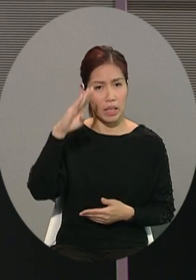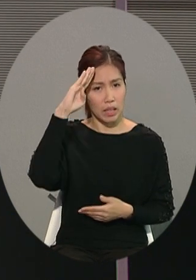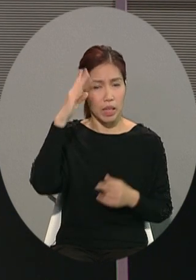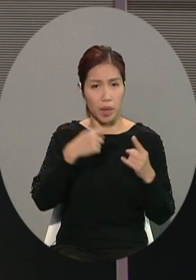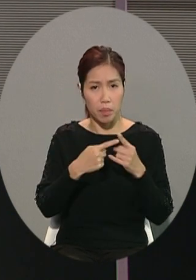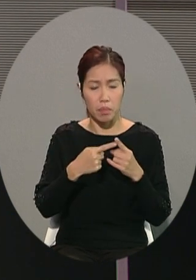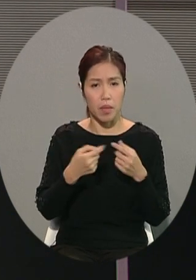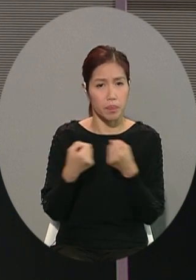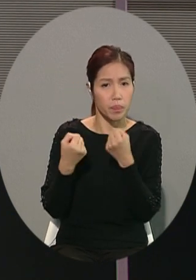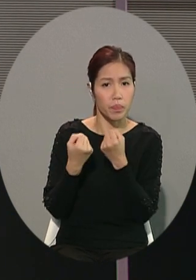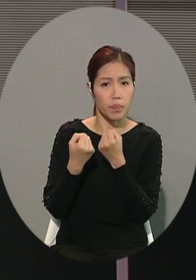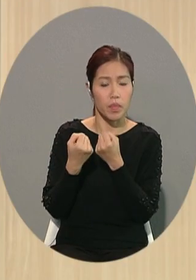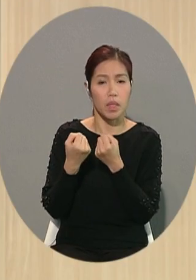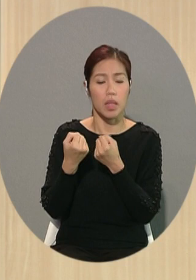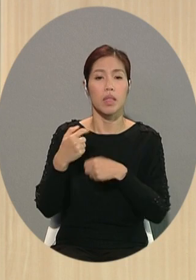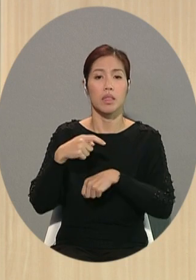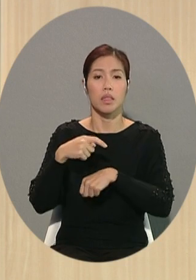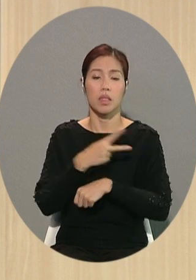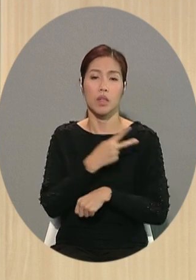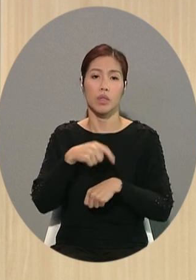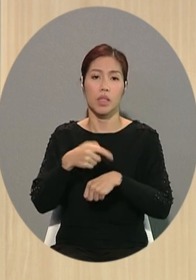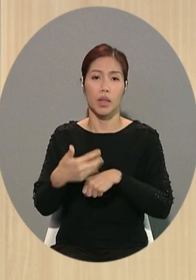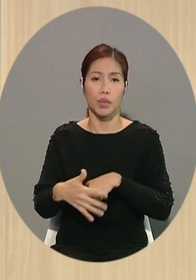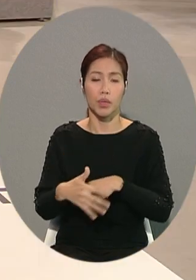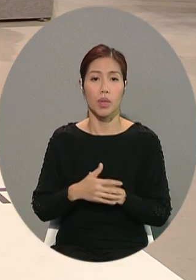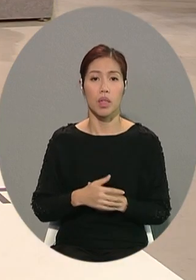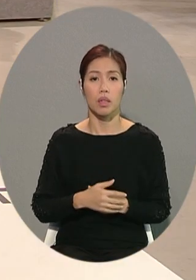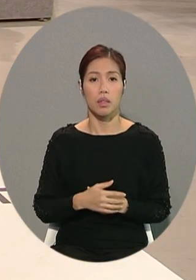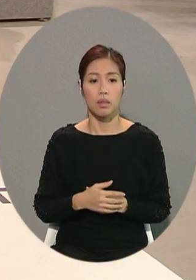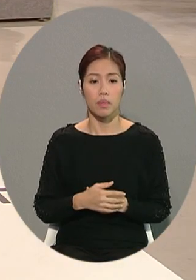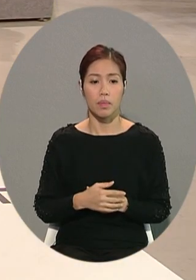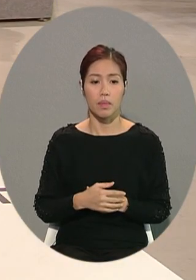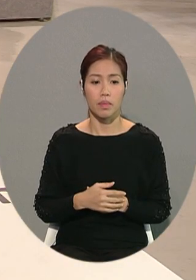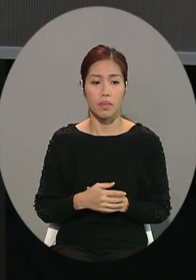咧，其實 二號嘅時間用曬，四號你仲有十一秒。